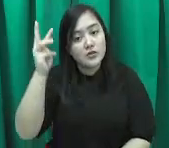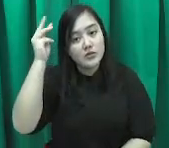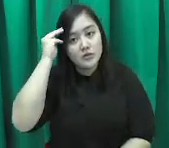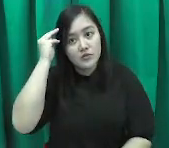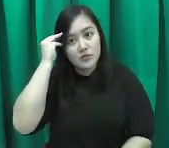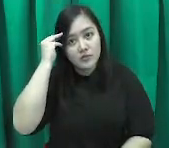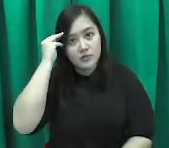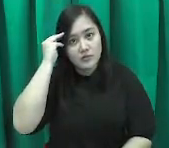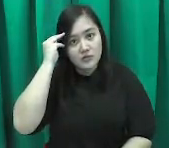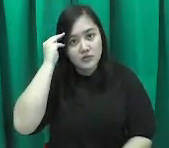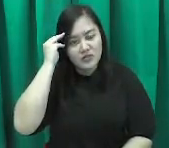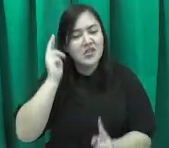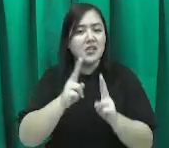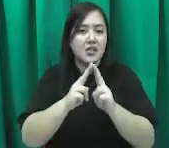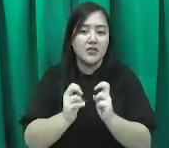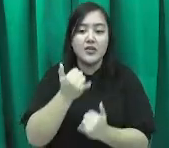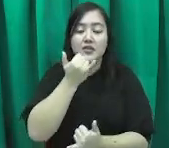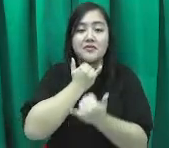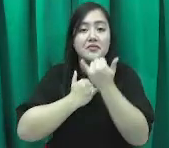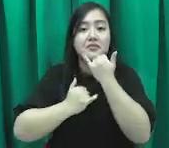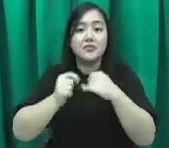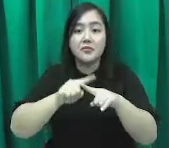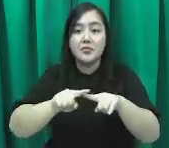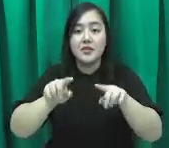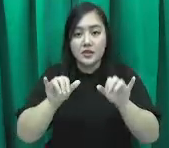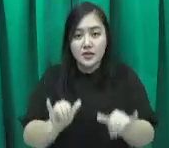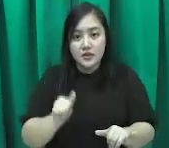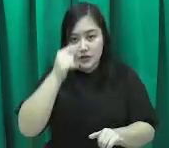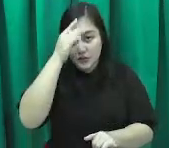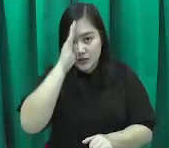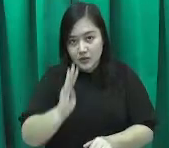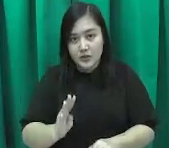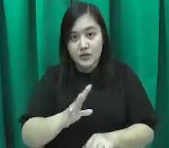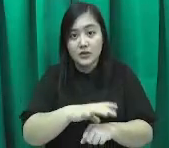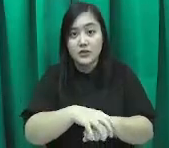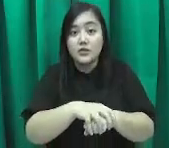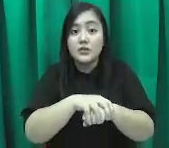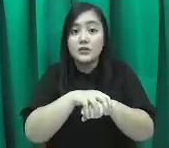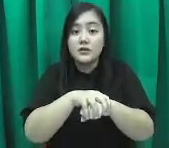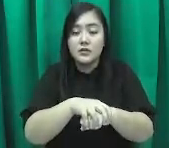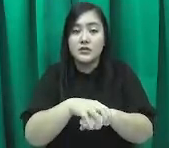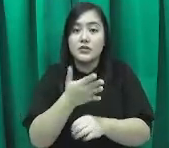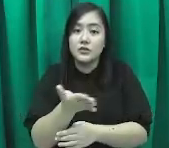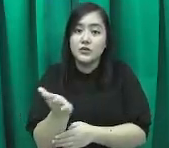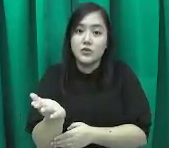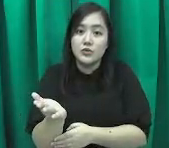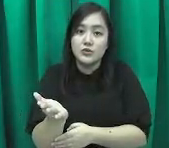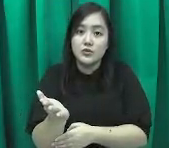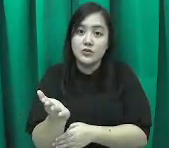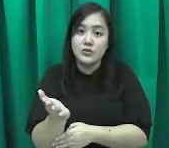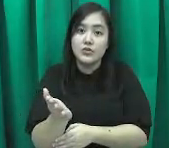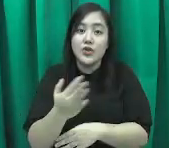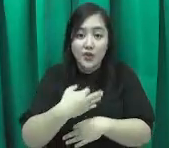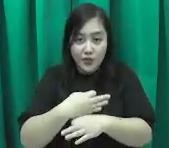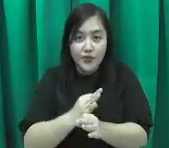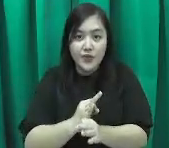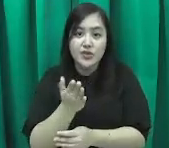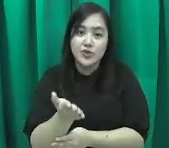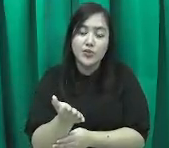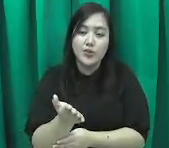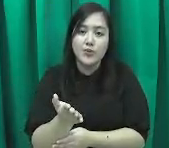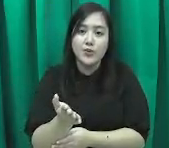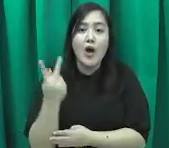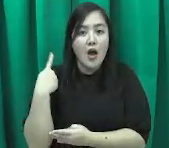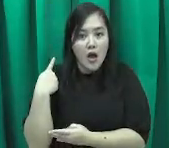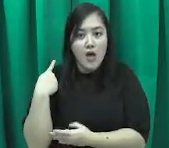ka, hawak-hawak ka pa rin ng Panginoon eh. Yeah. Hawak-hawak ka pa rin. Nandiyan pa rin yung maayos at maayos. Pwede ka pa rin mag-create ng